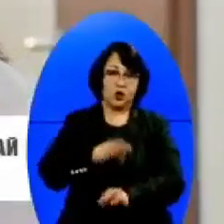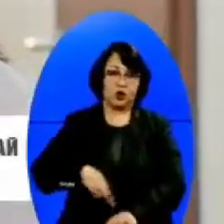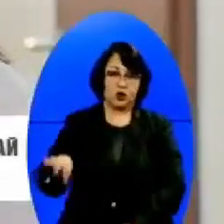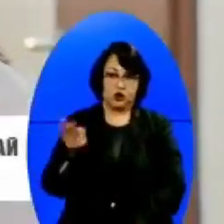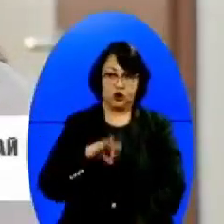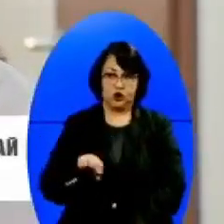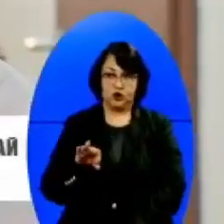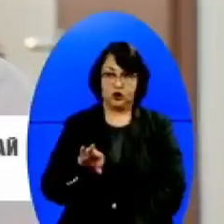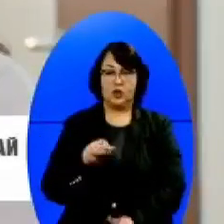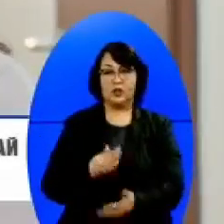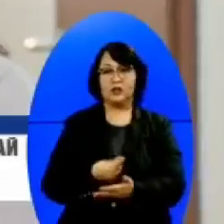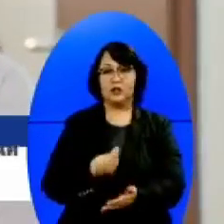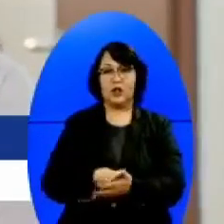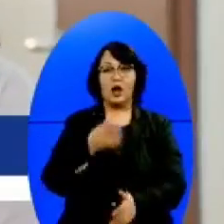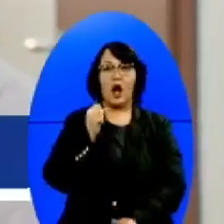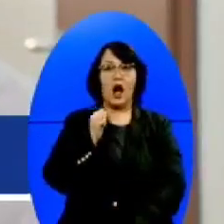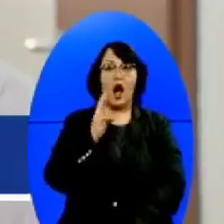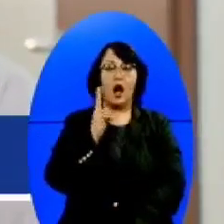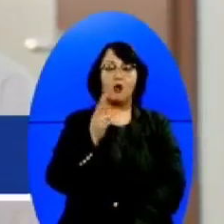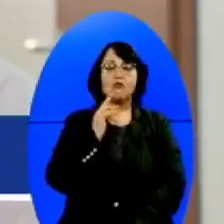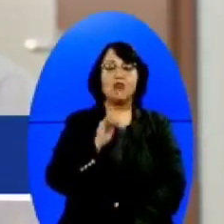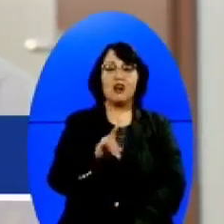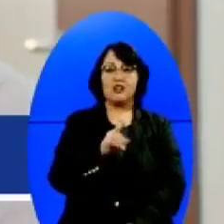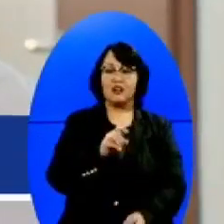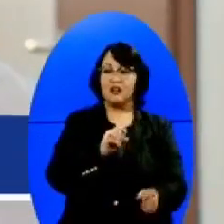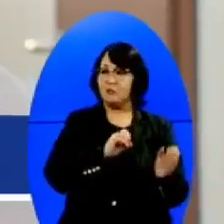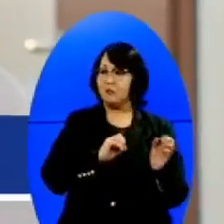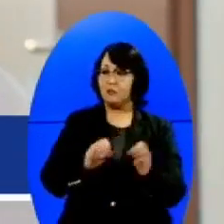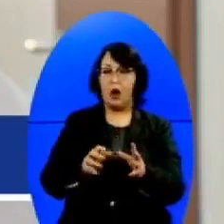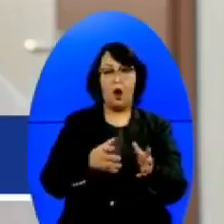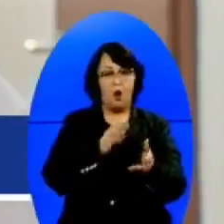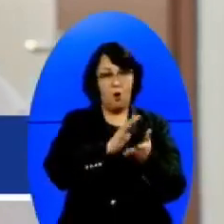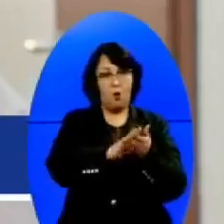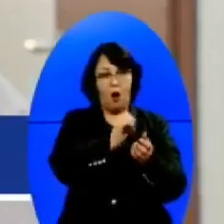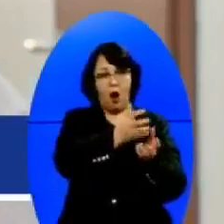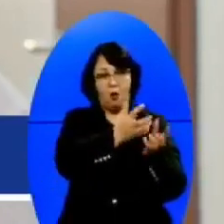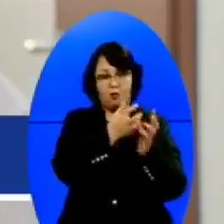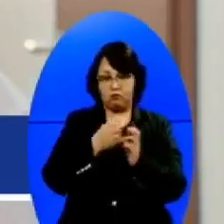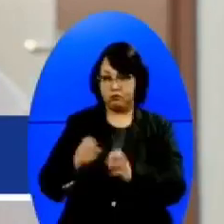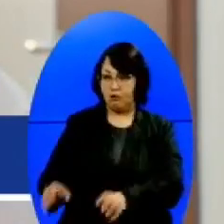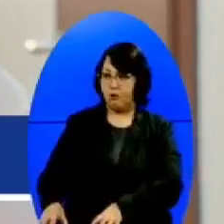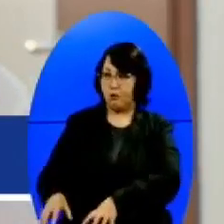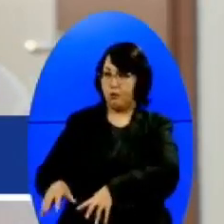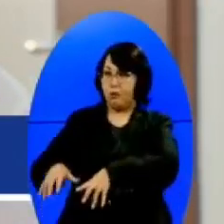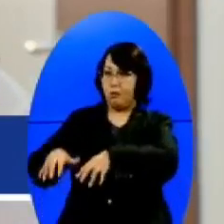Экспортлно гэдэг маань одоо жишээлбэл тухайн аж ахуйн нэгж маань байгаль орчны яамд хүсэлт гаргаад